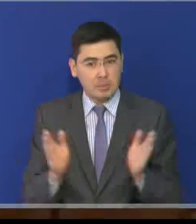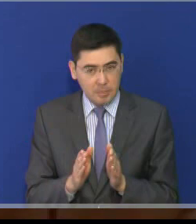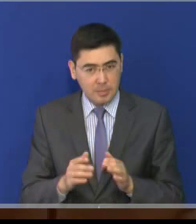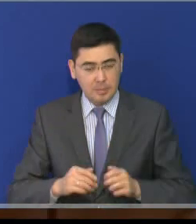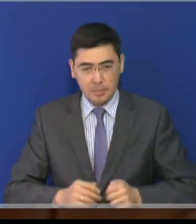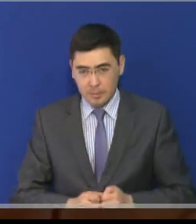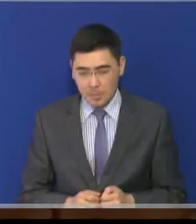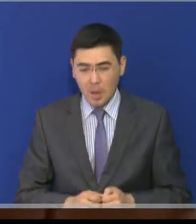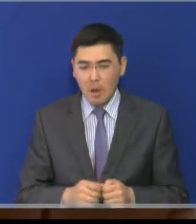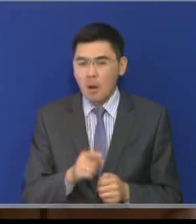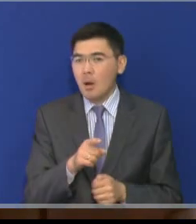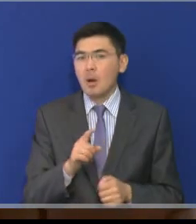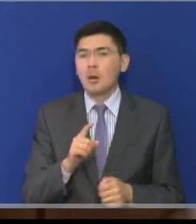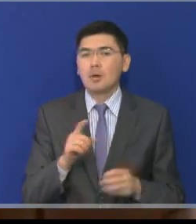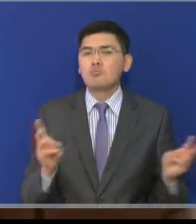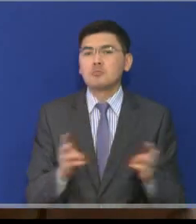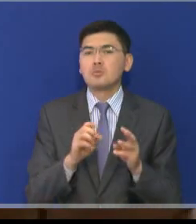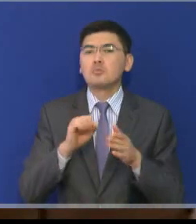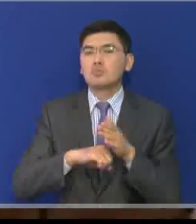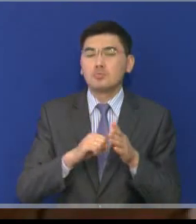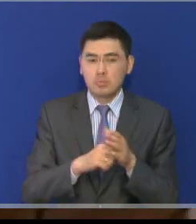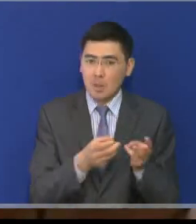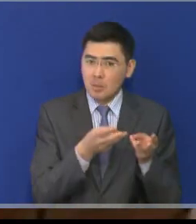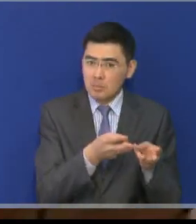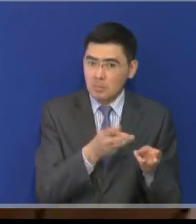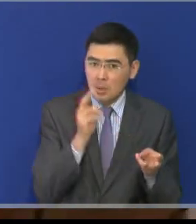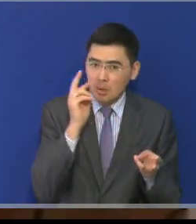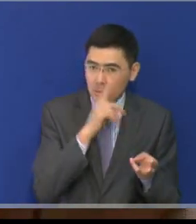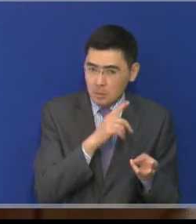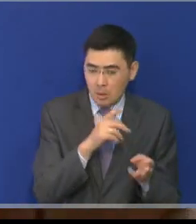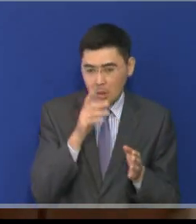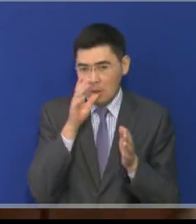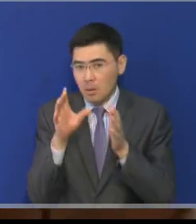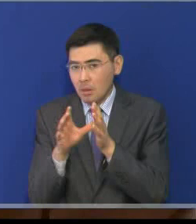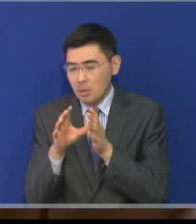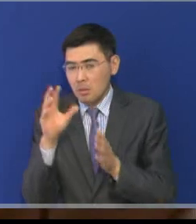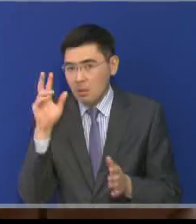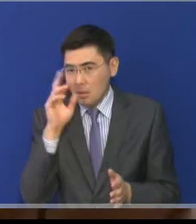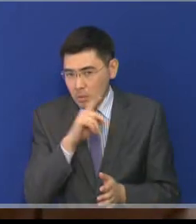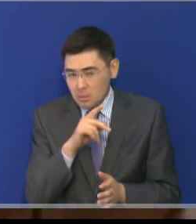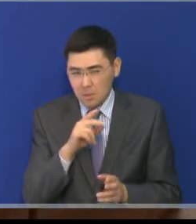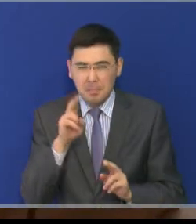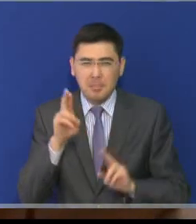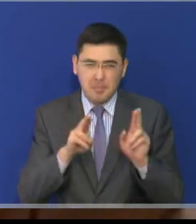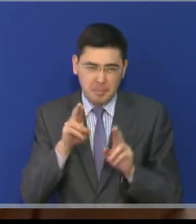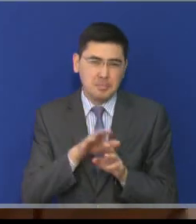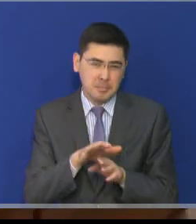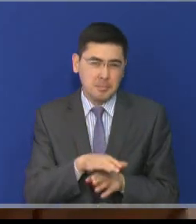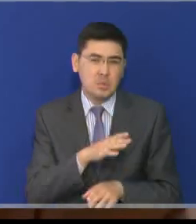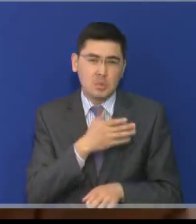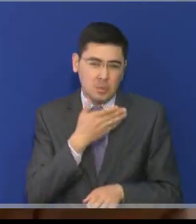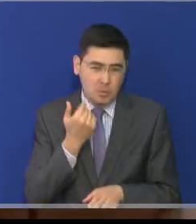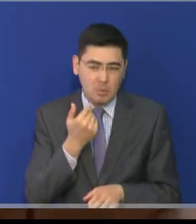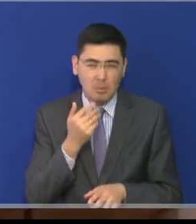Өрттің негізгі шығу себебі жылыту пештерін орнату мен электр құралдарын пайдалану кезінде өрт қауіпсіздігі ережелерін сақтамау және отқа